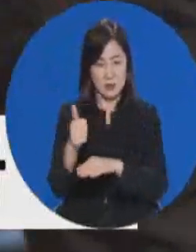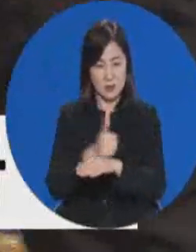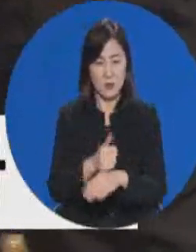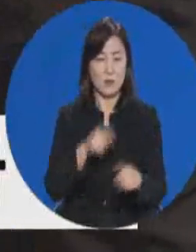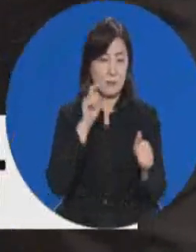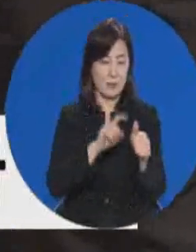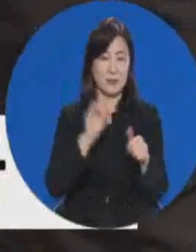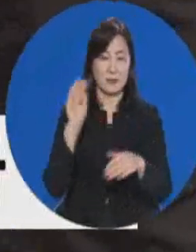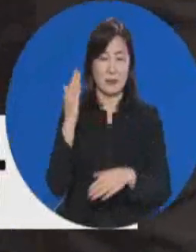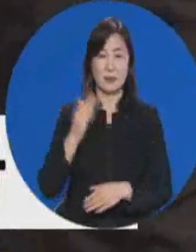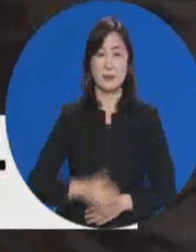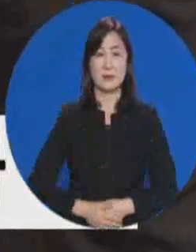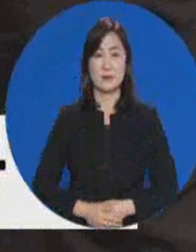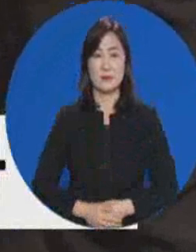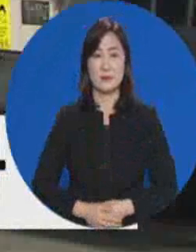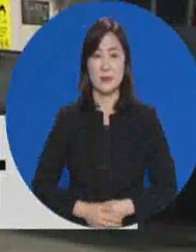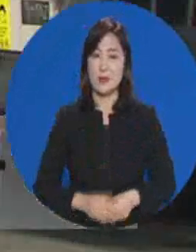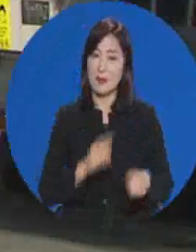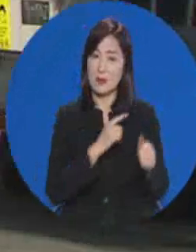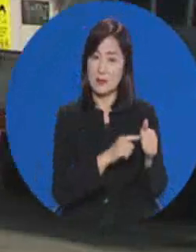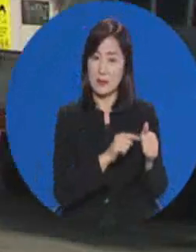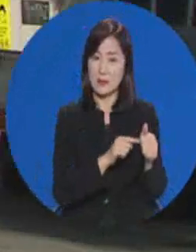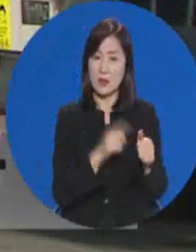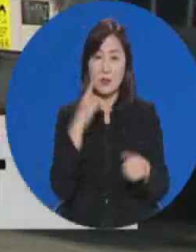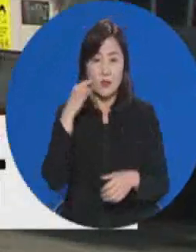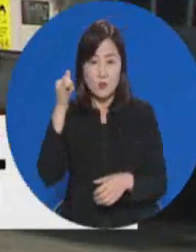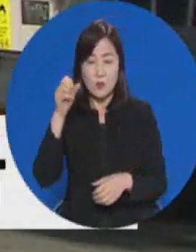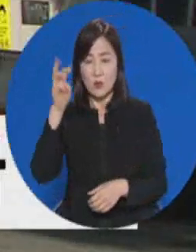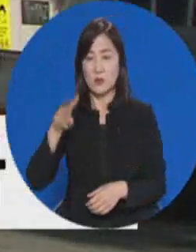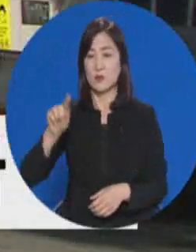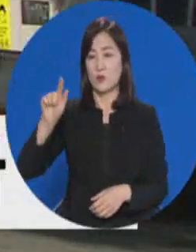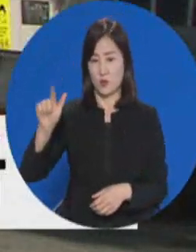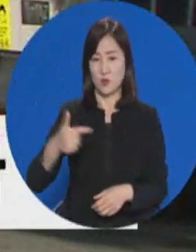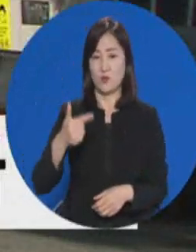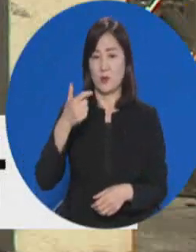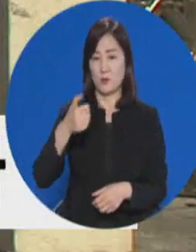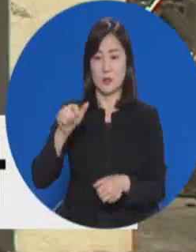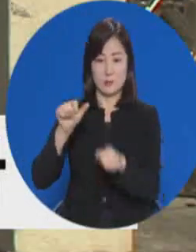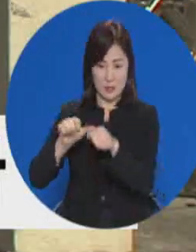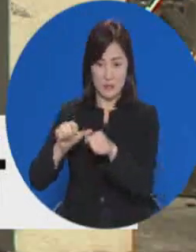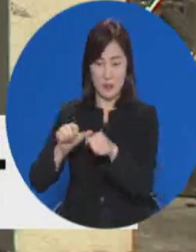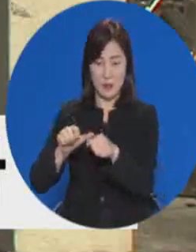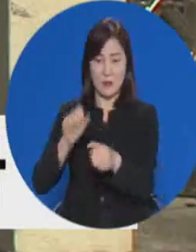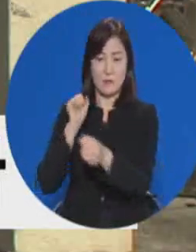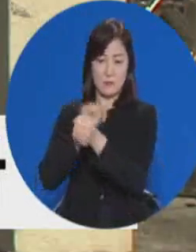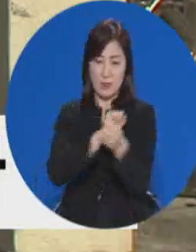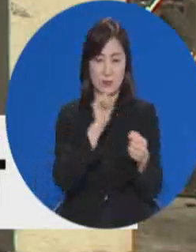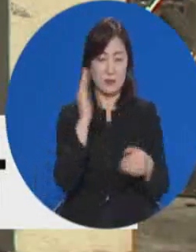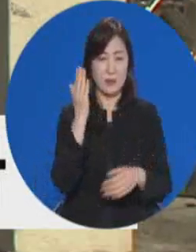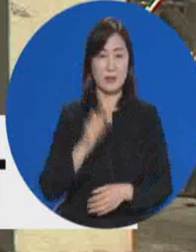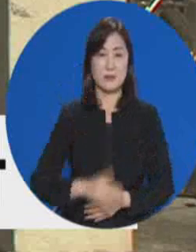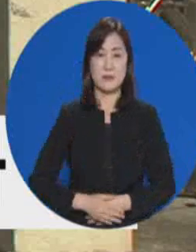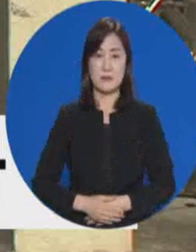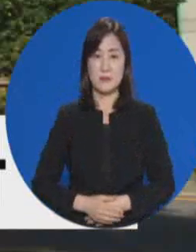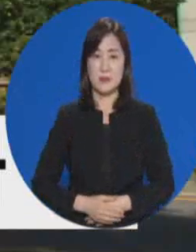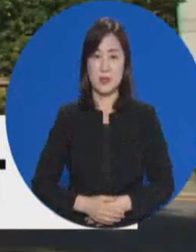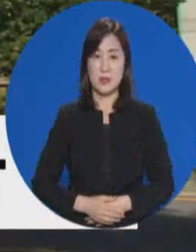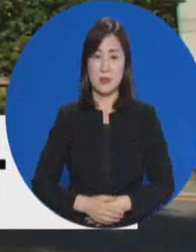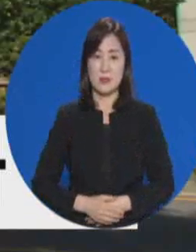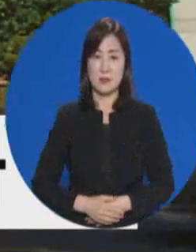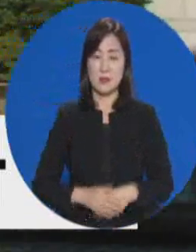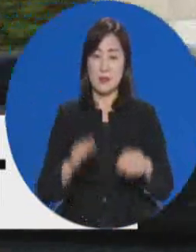판정을 받았기 때문입니다. 학생은 부모인 광주 600신 한 번째 확진자로부터 감염된 것으로 확인됐는데 이